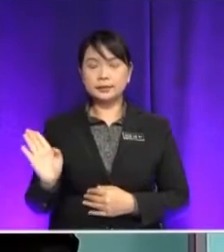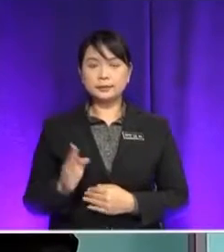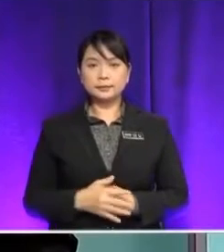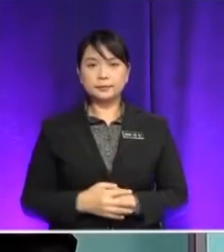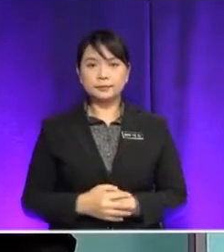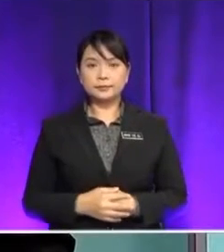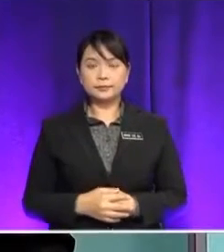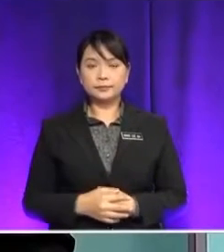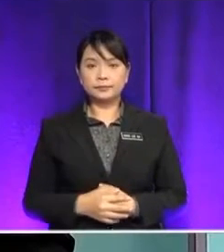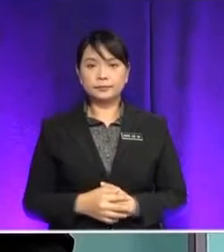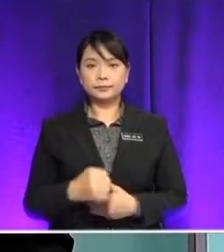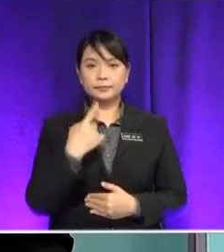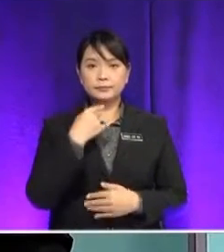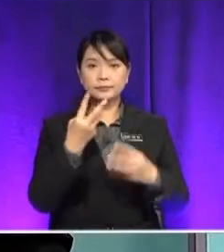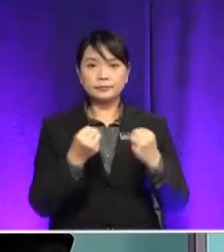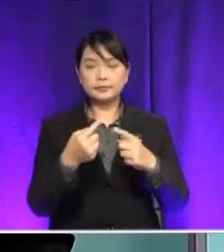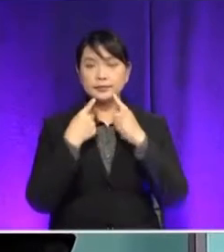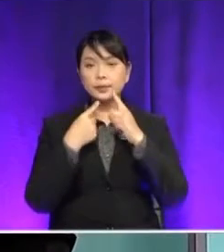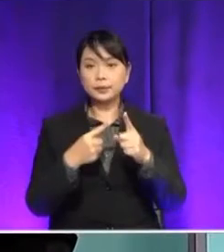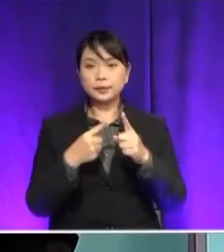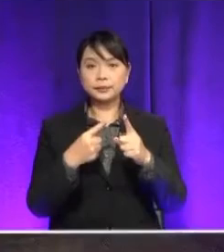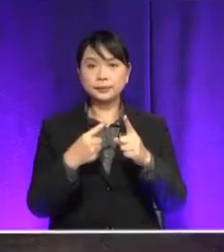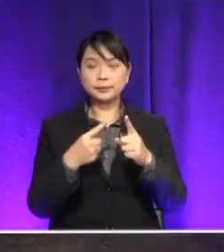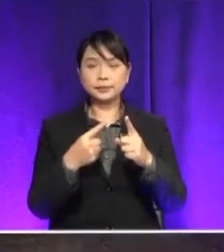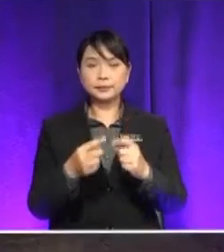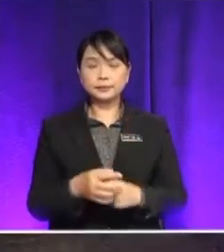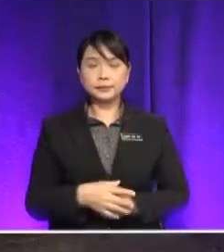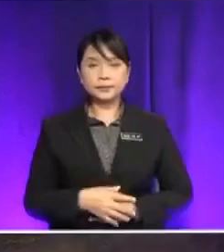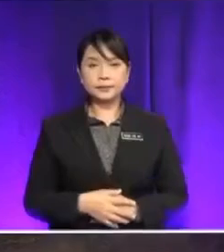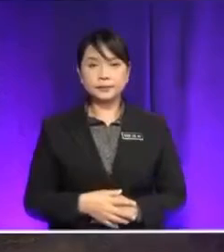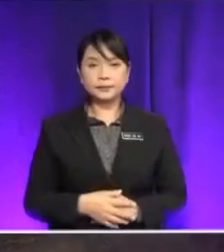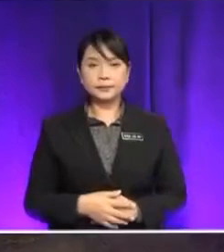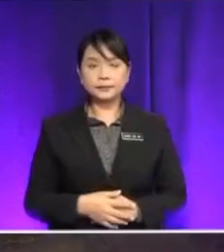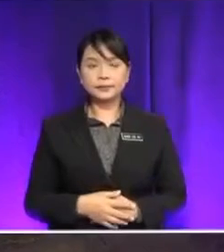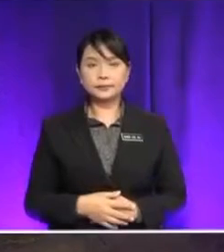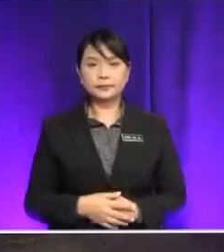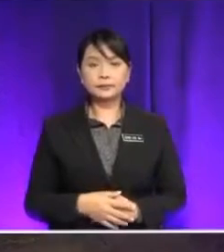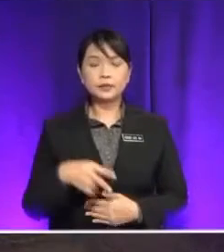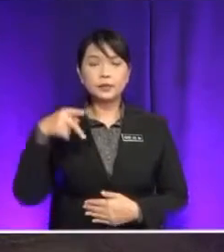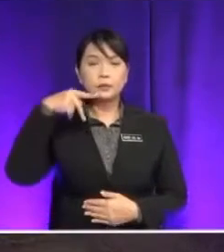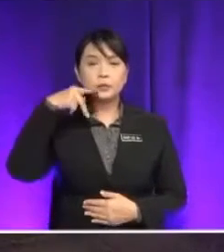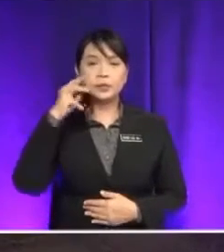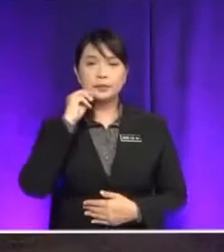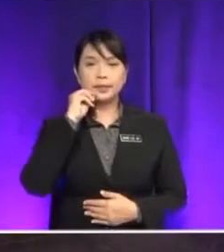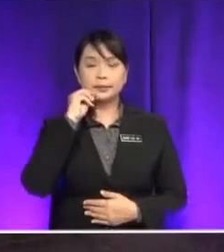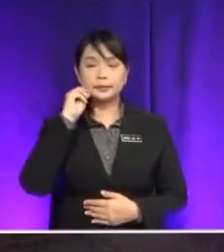kontrak je'nan Jawa resepnya jawab ini deh putri Maryam silakan